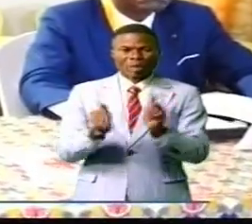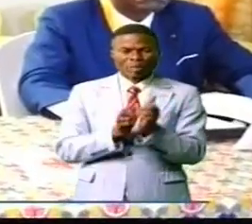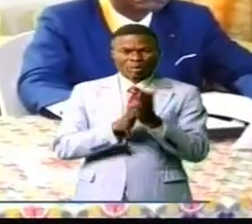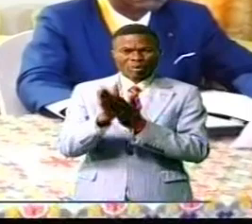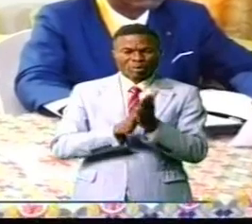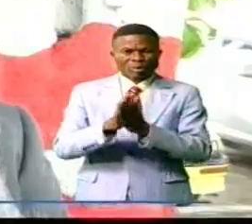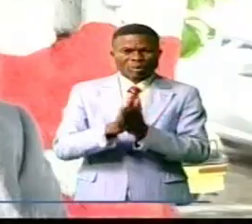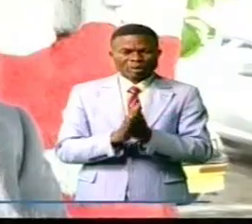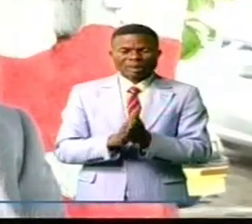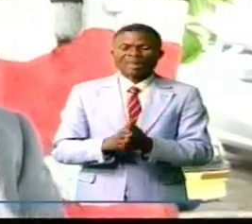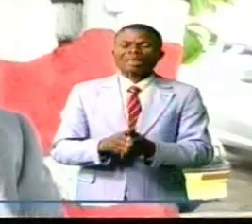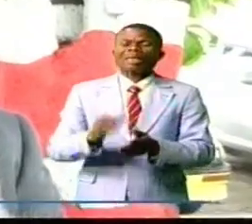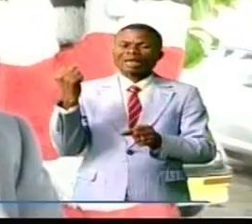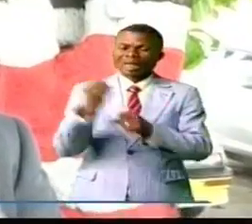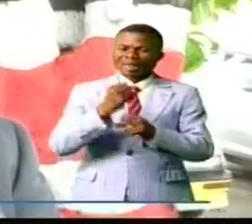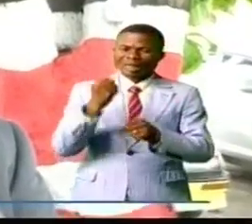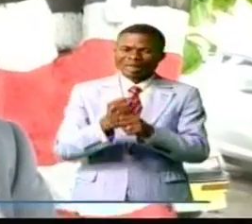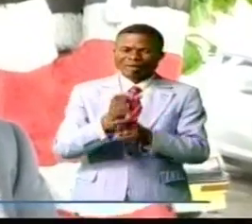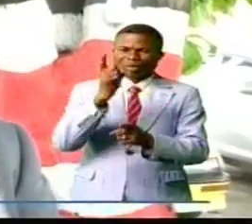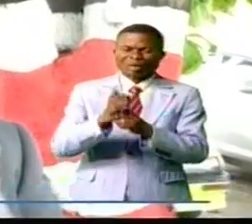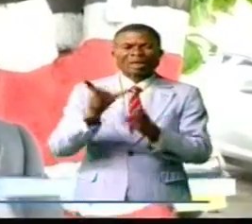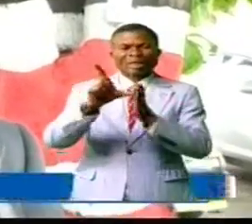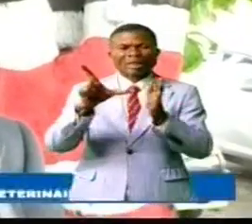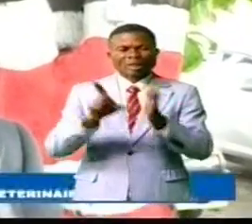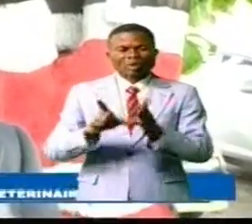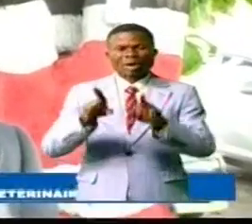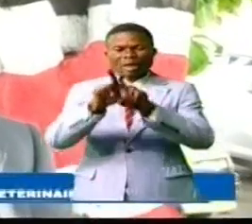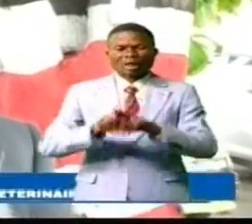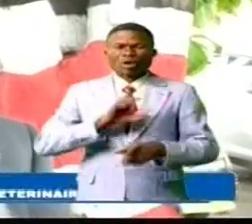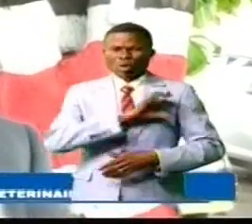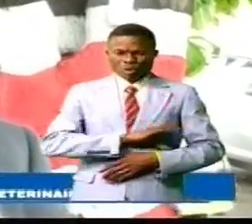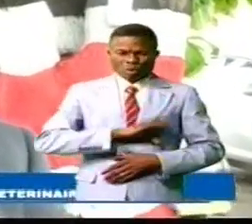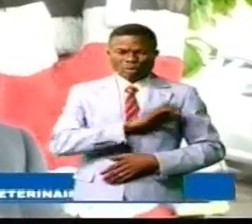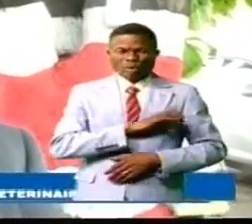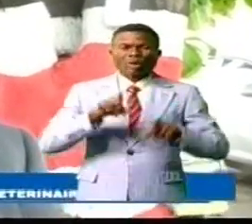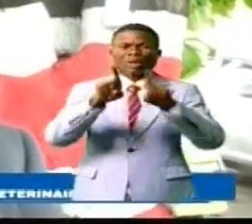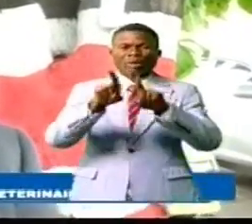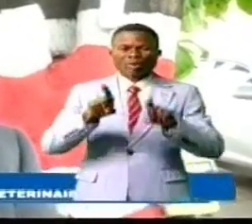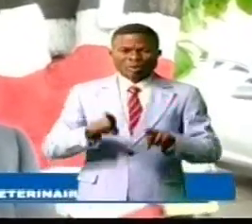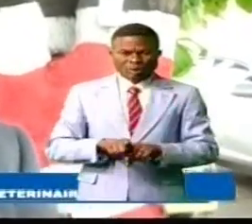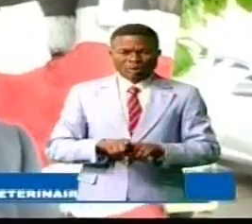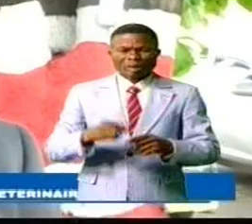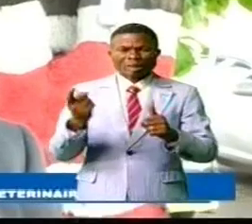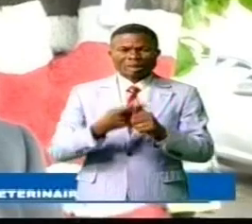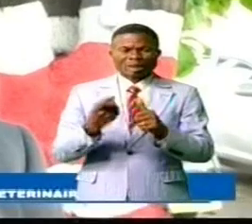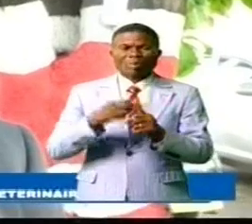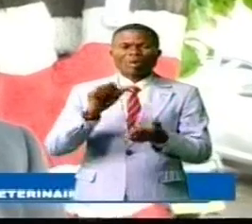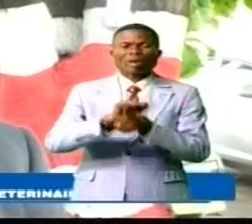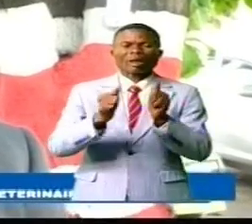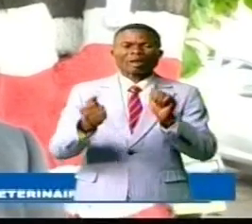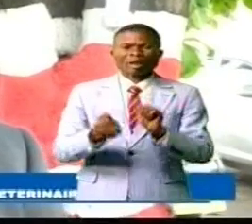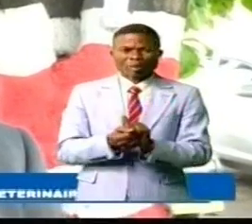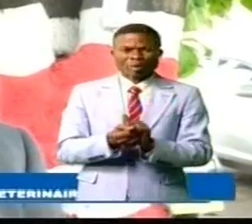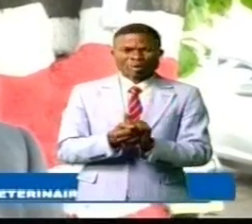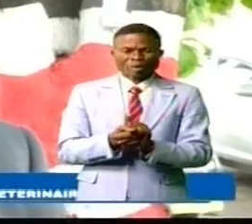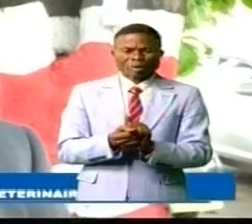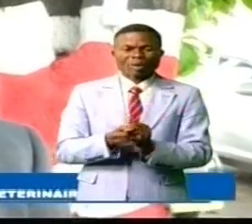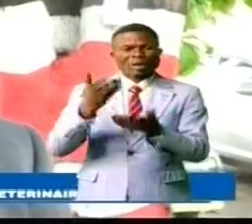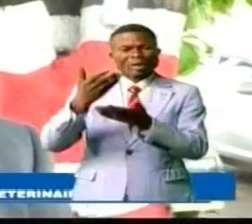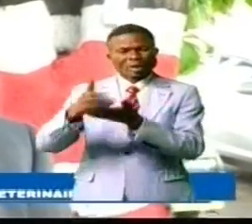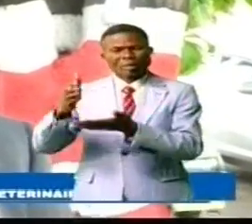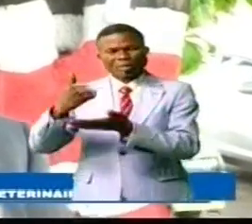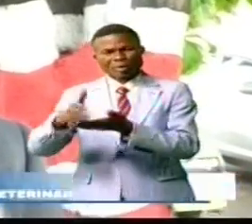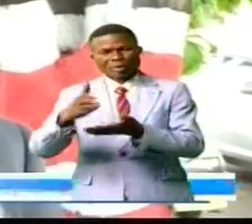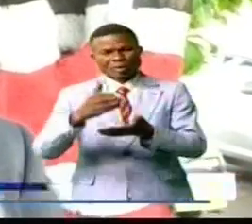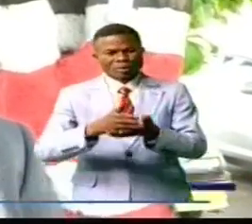la déontologie, l'éthique, le comportement, mais aussi sur les questions de rétribution,